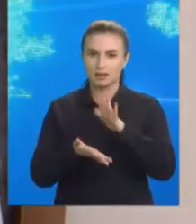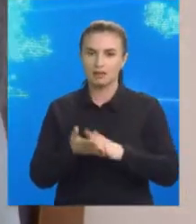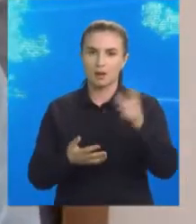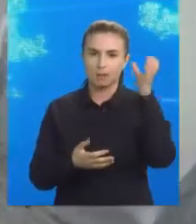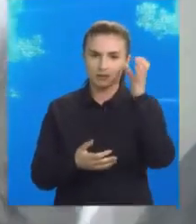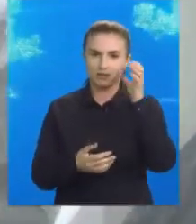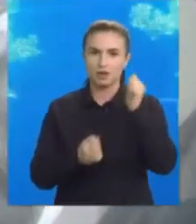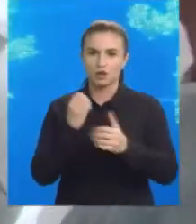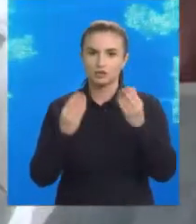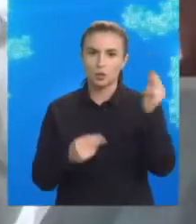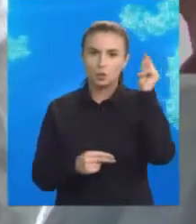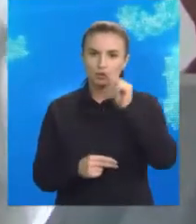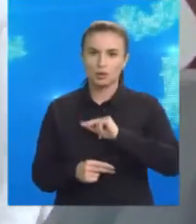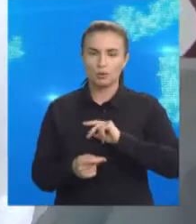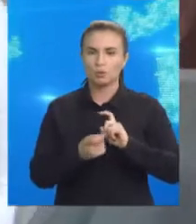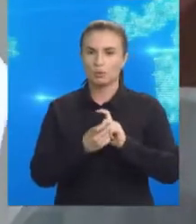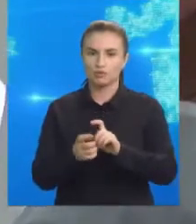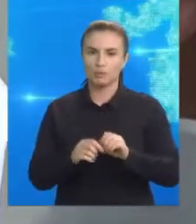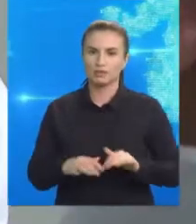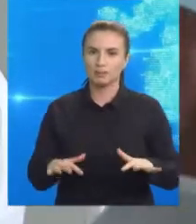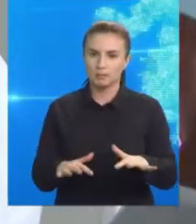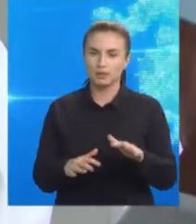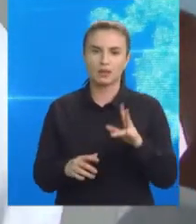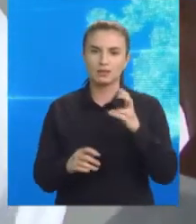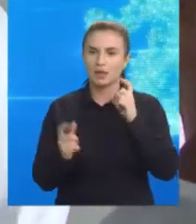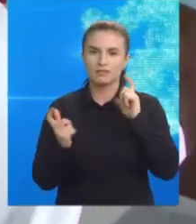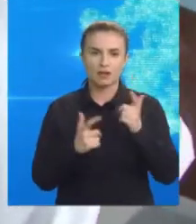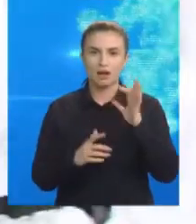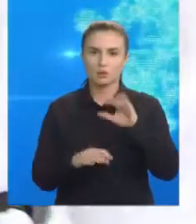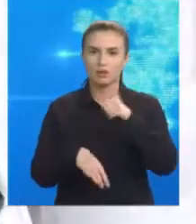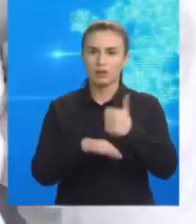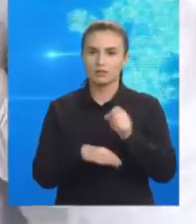день учатся работать против пандемии, при этом не отвлекаясь от главной